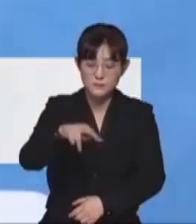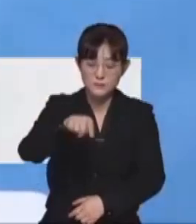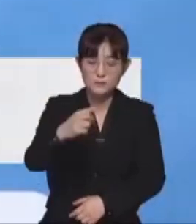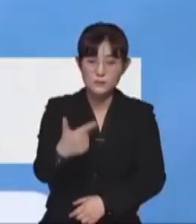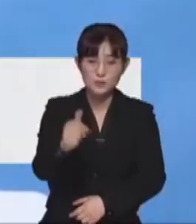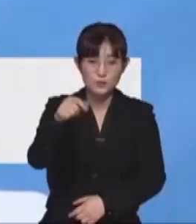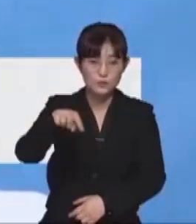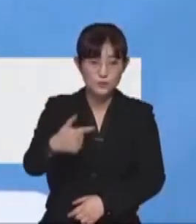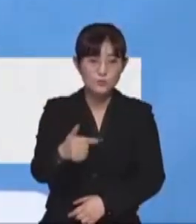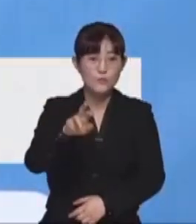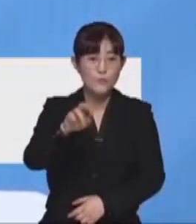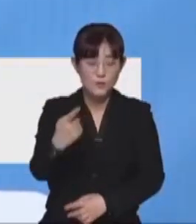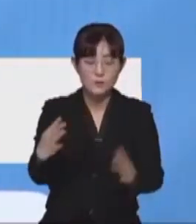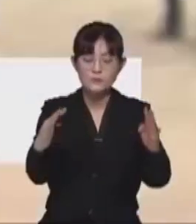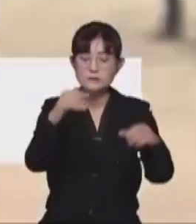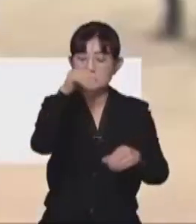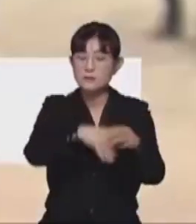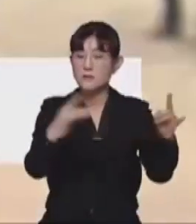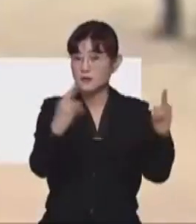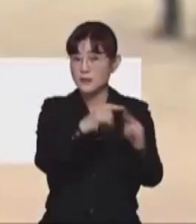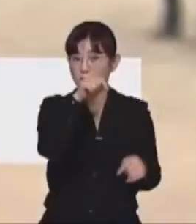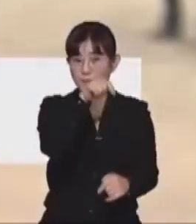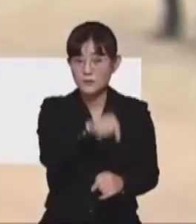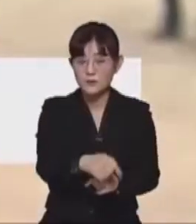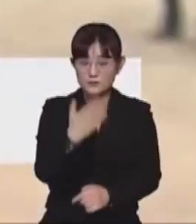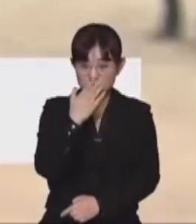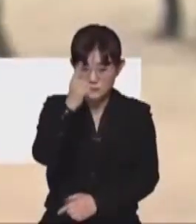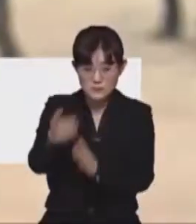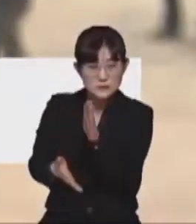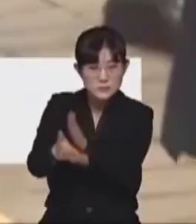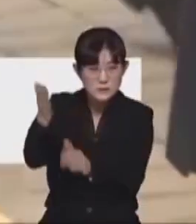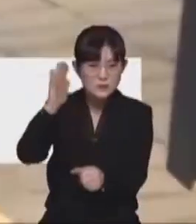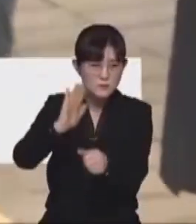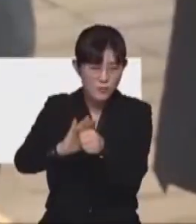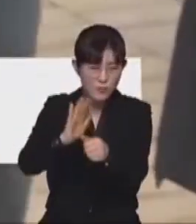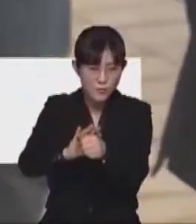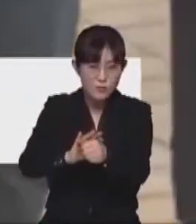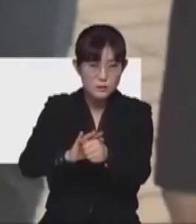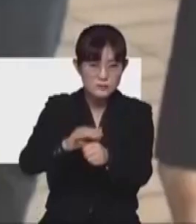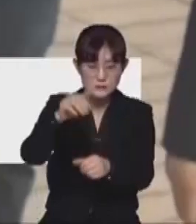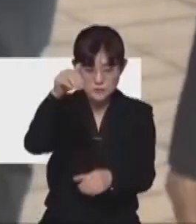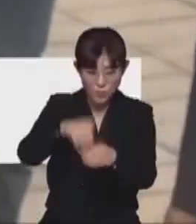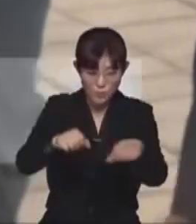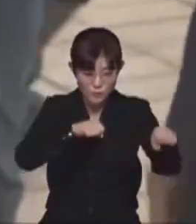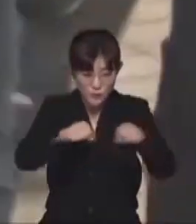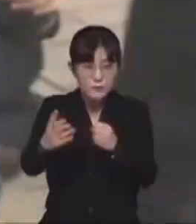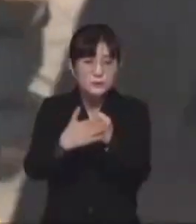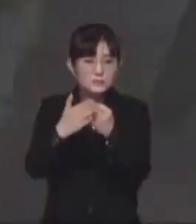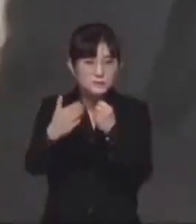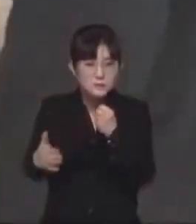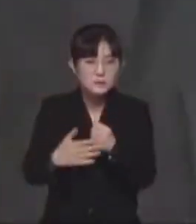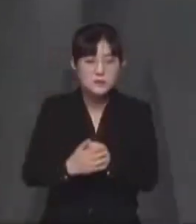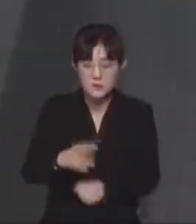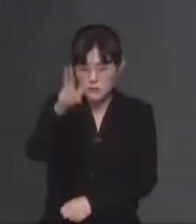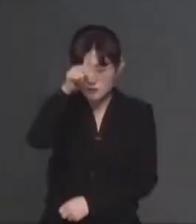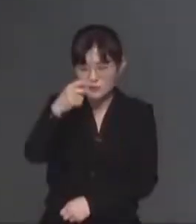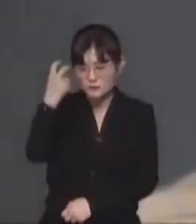손은모 예비 후보의 선거 캠프로 관권선거 운동 의혹이 제기되면서 선거전은 수사로 비할 것으로